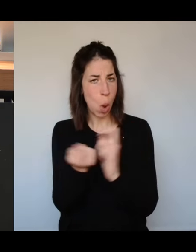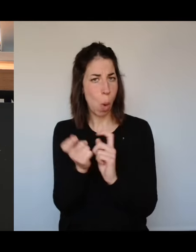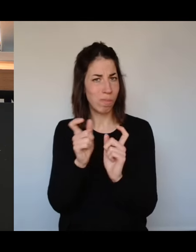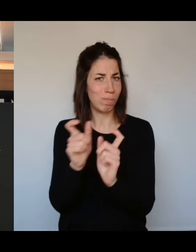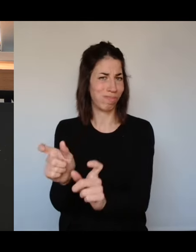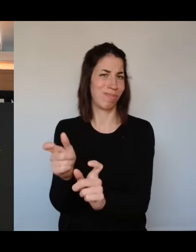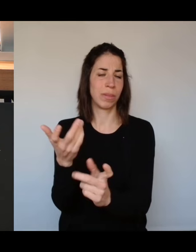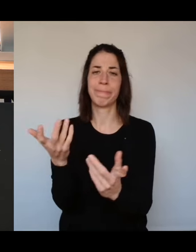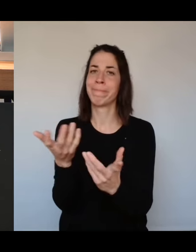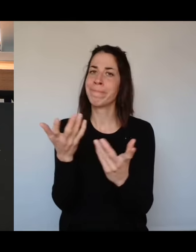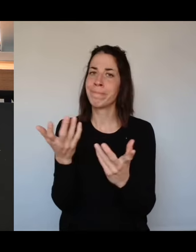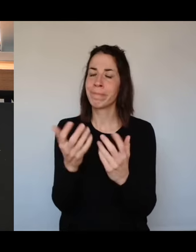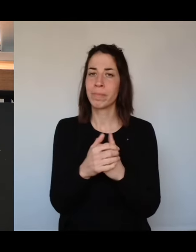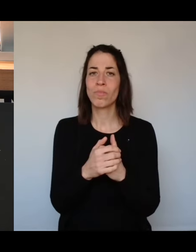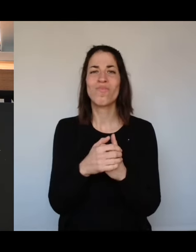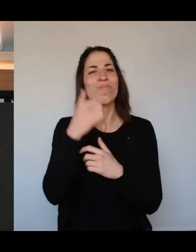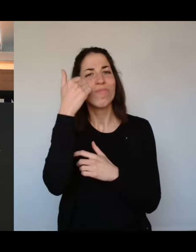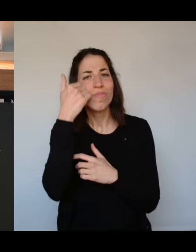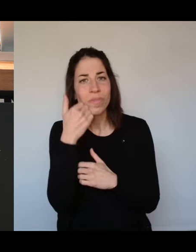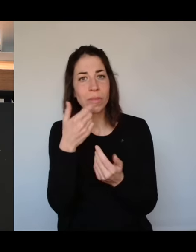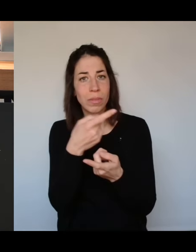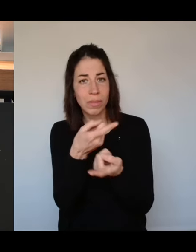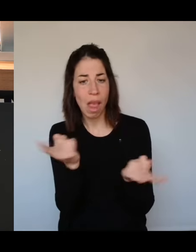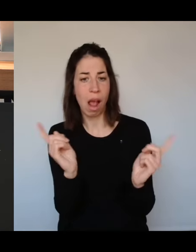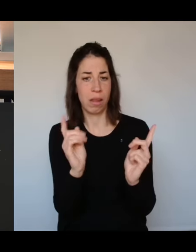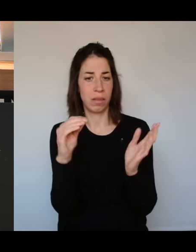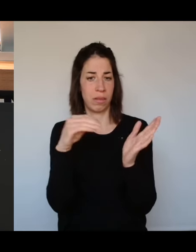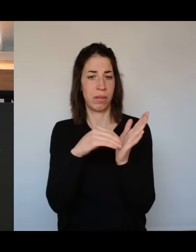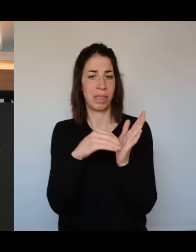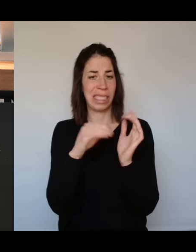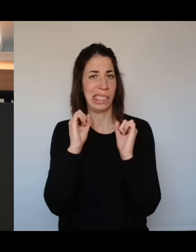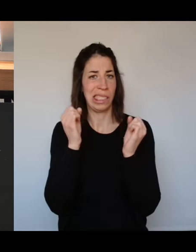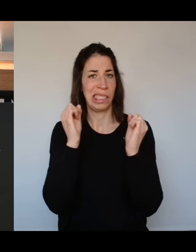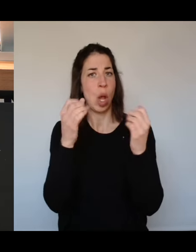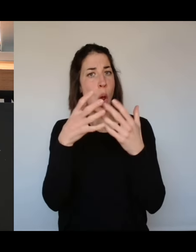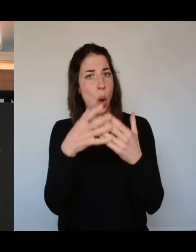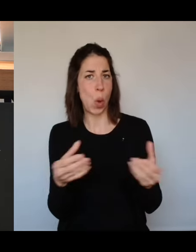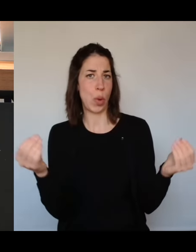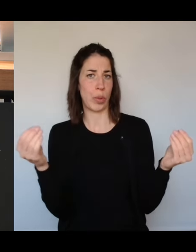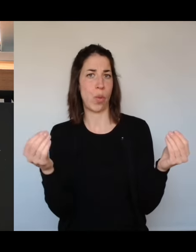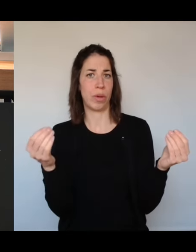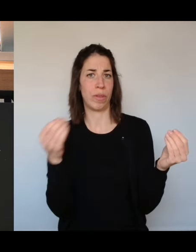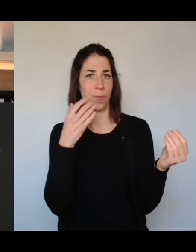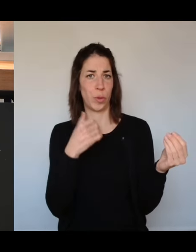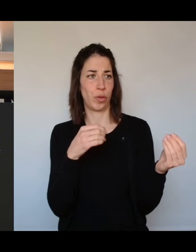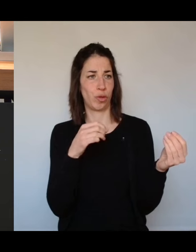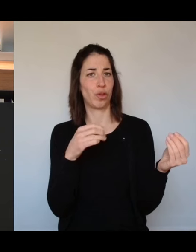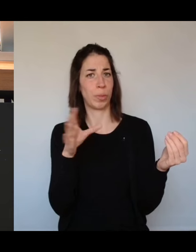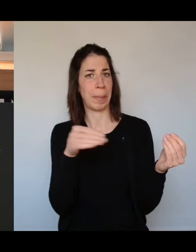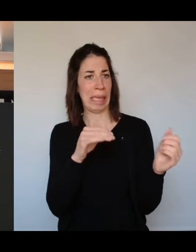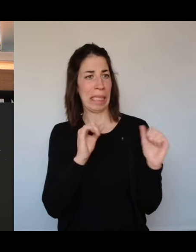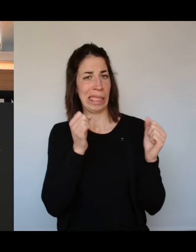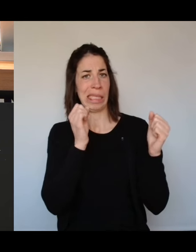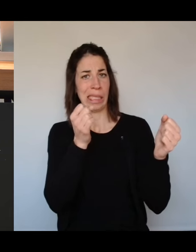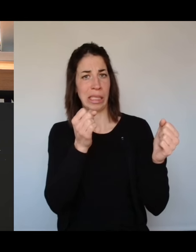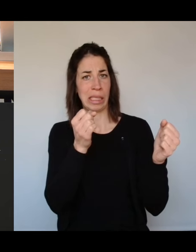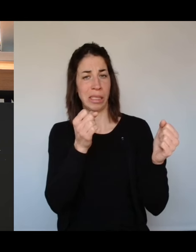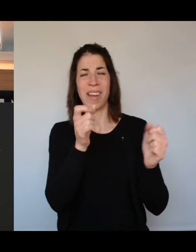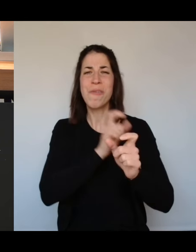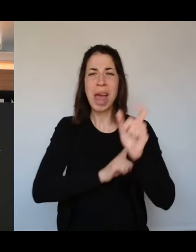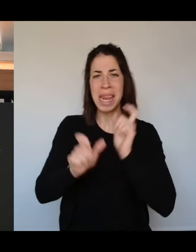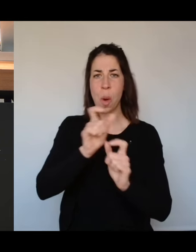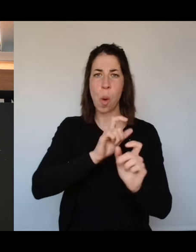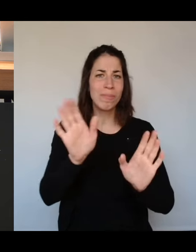sie destruktiv verhindern zu wollen, ohne selbst irgendeine Vorstellung zu haben, wie die Lage verbessert werden